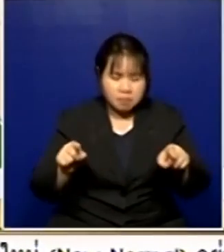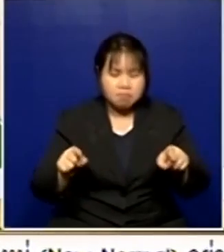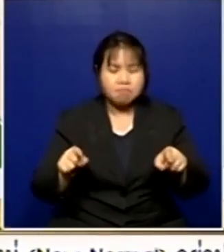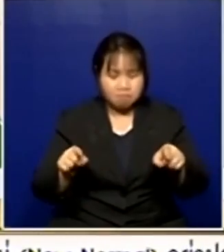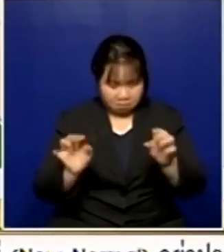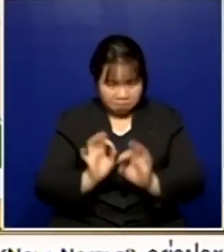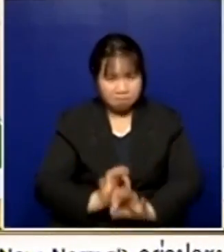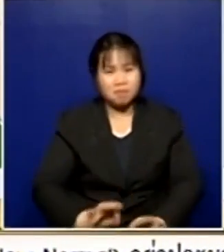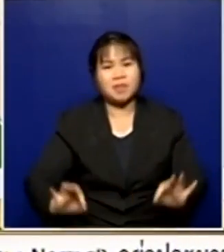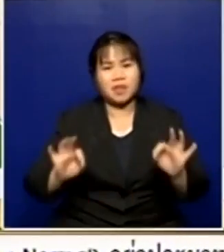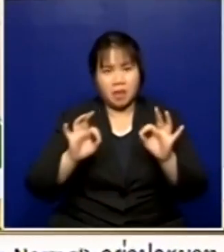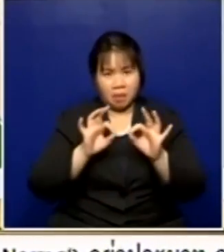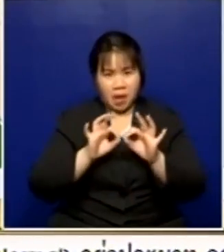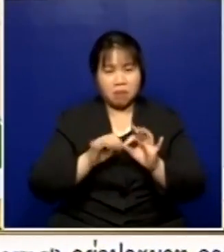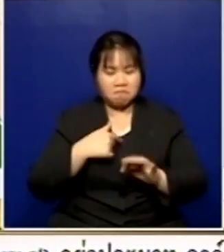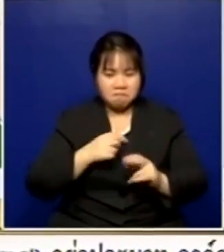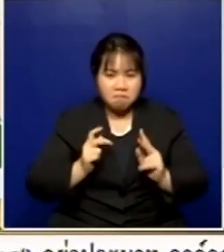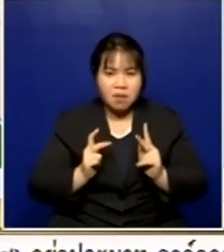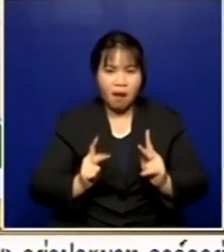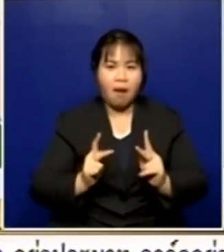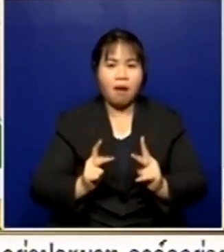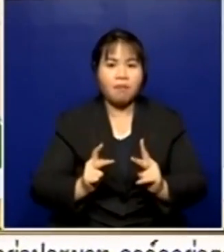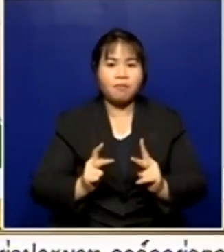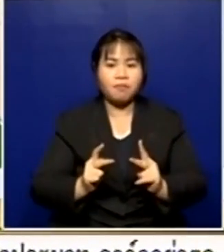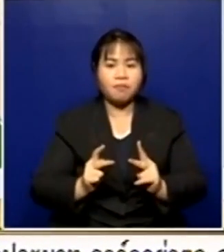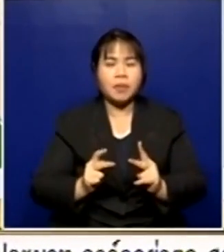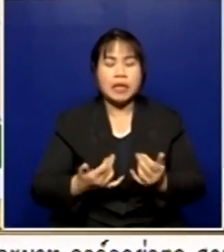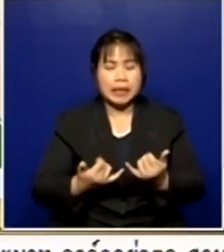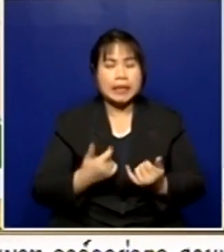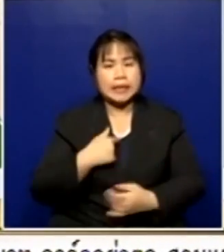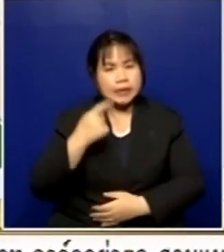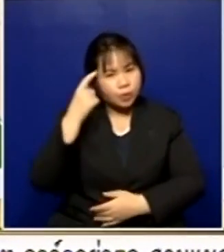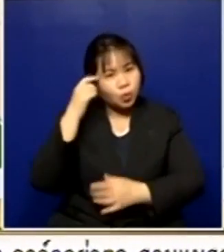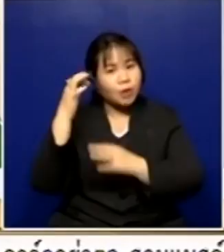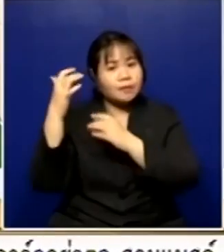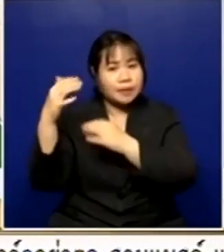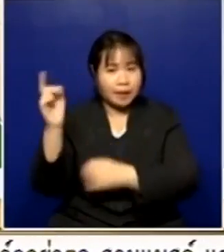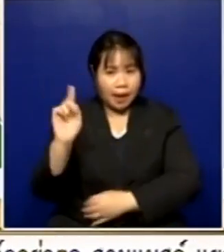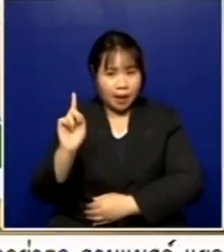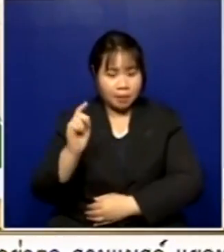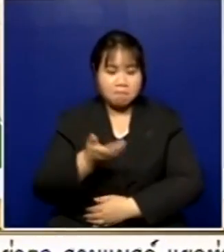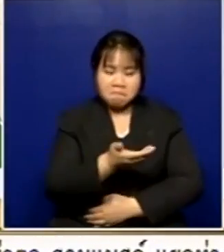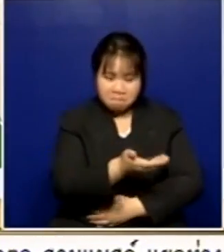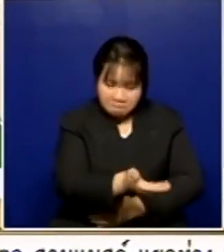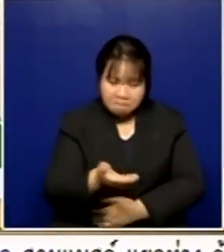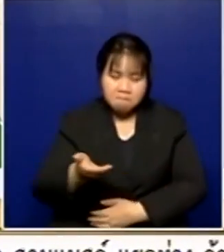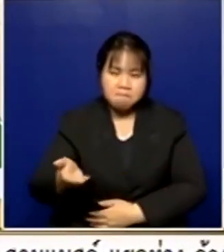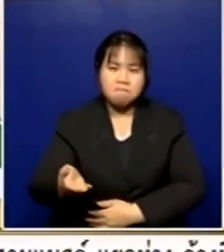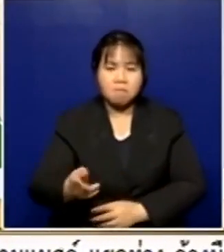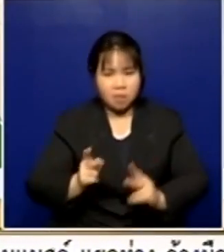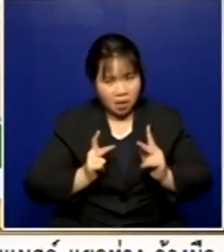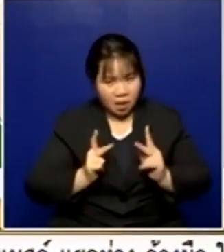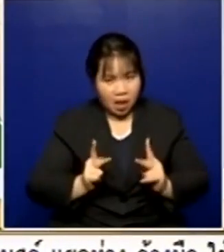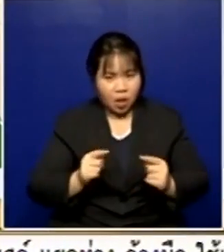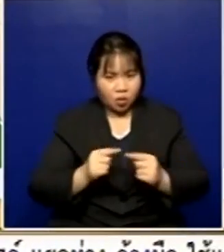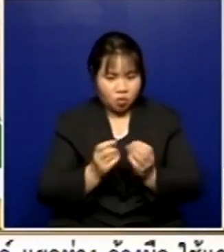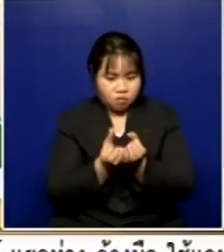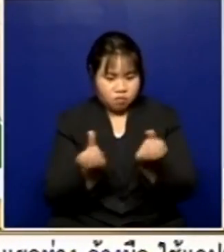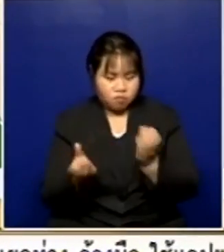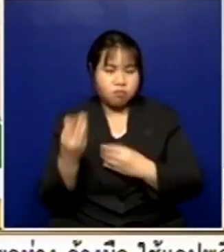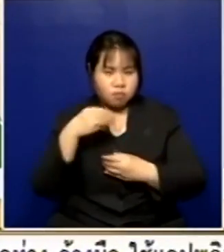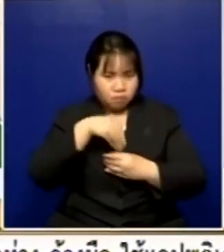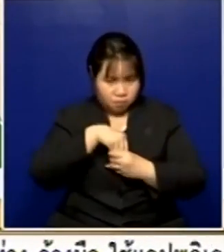ที่จะต้องมีความกล้าจึงหวังเป็นอย่างยิ่งว่าท่านจะมีความกล้าหาญทางจริยธรรม